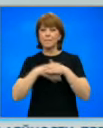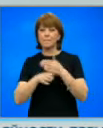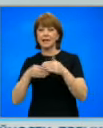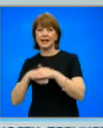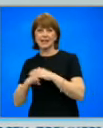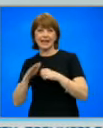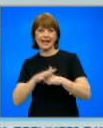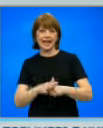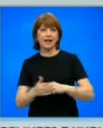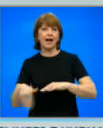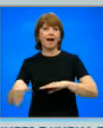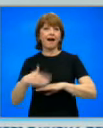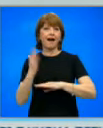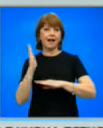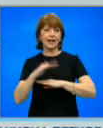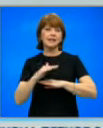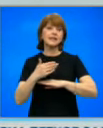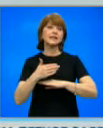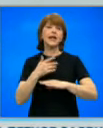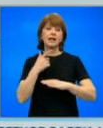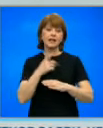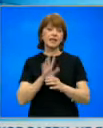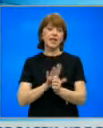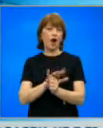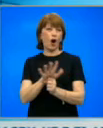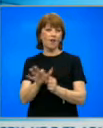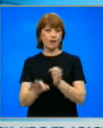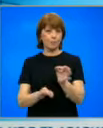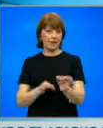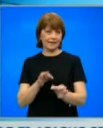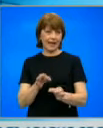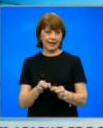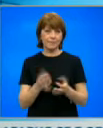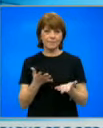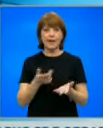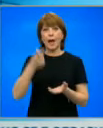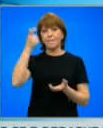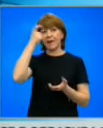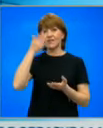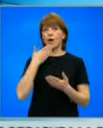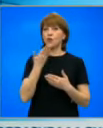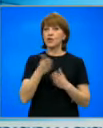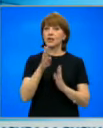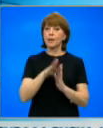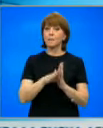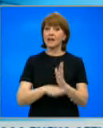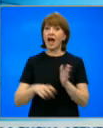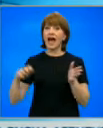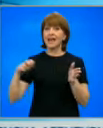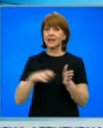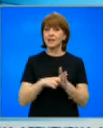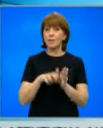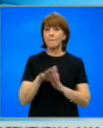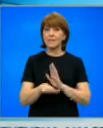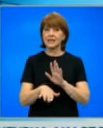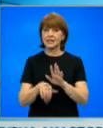границите ни и ангажиментите, свързани с COVID-пандемията. На този фон от МВР отчитат намаление на регистрираните